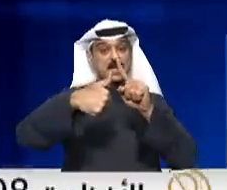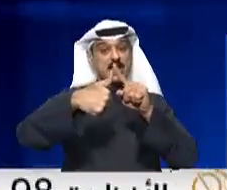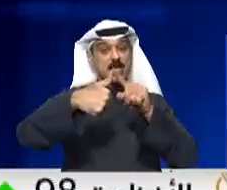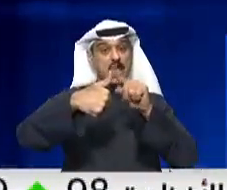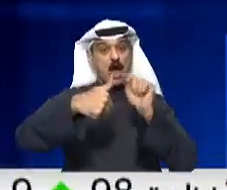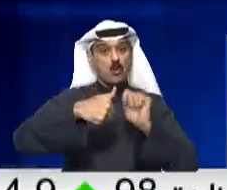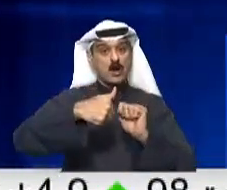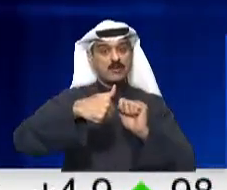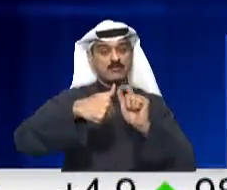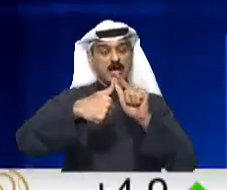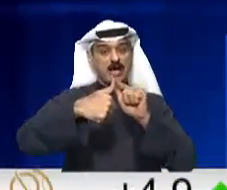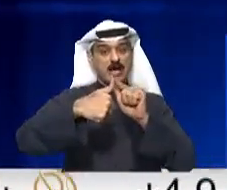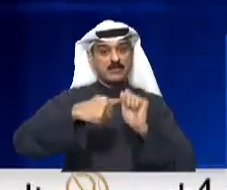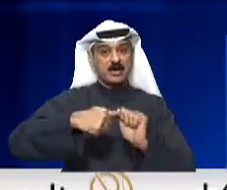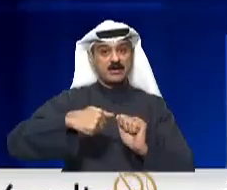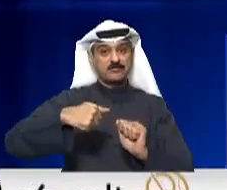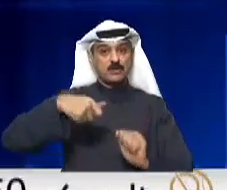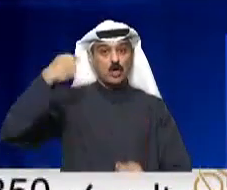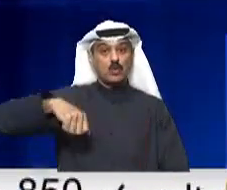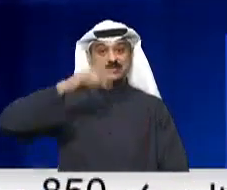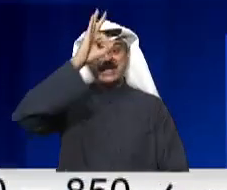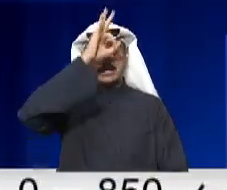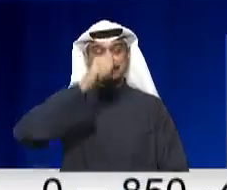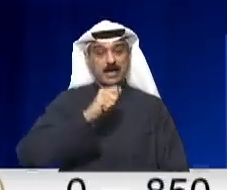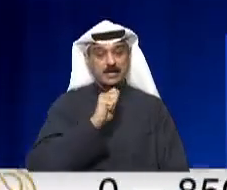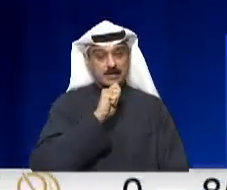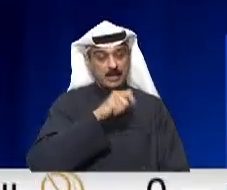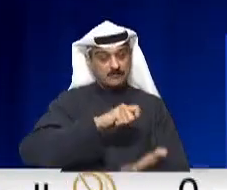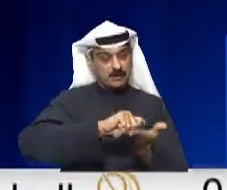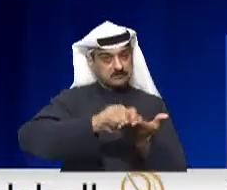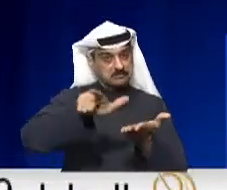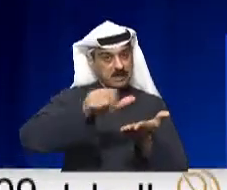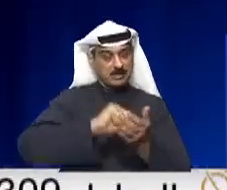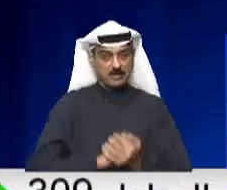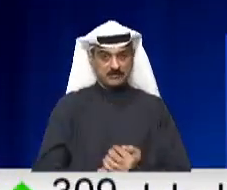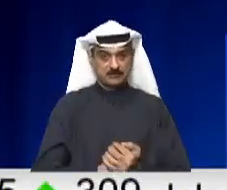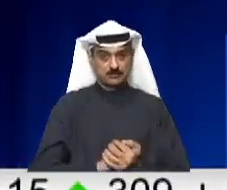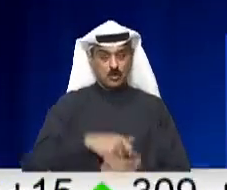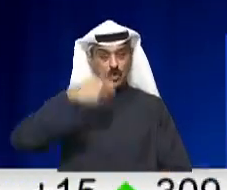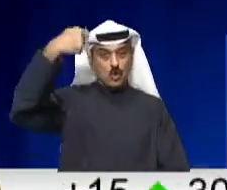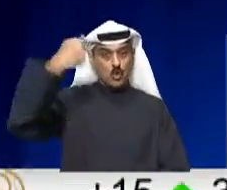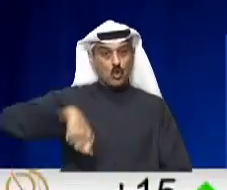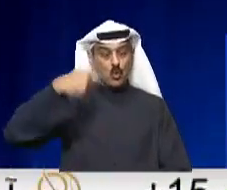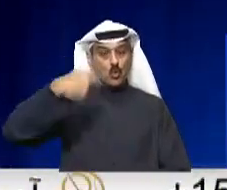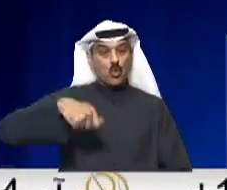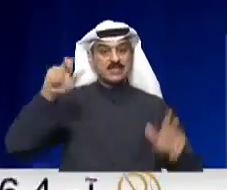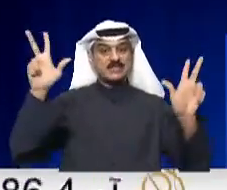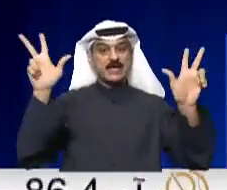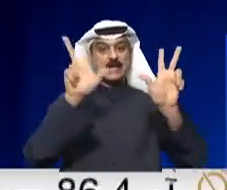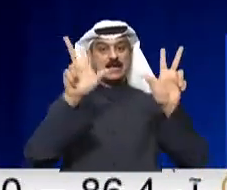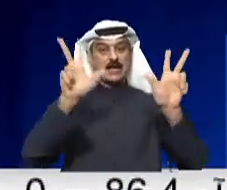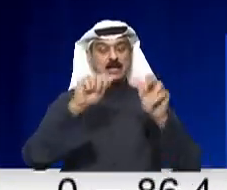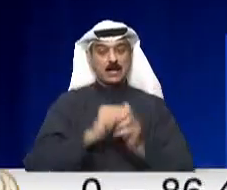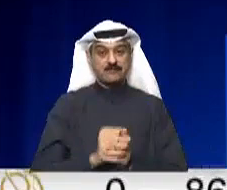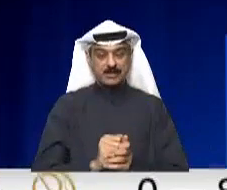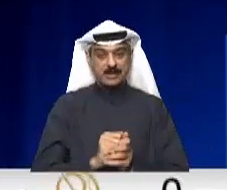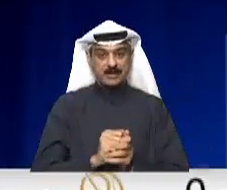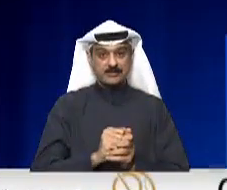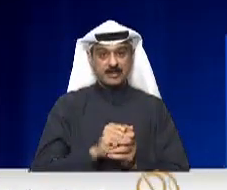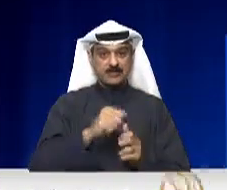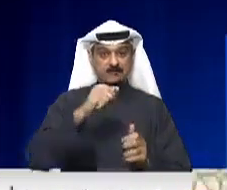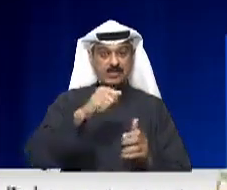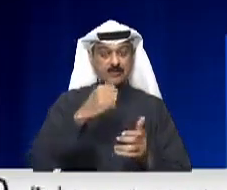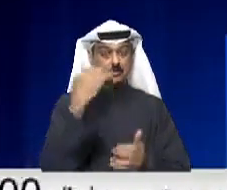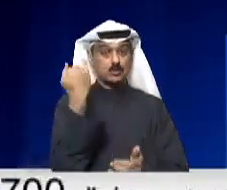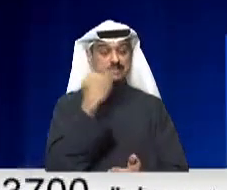ووزير الدفاع بالإنابة الشيخ طلال خالد الأحمد الصباح، ومعالي وزير الإعلام والثقافة وزير الدولة لشؤون